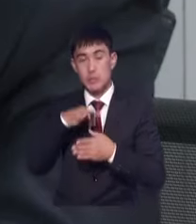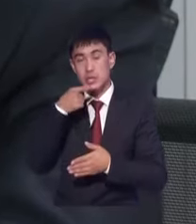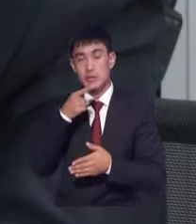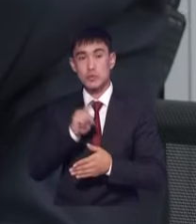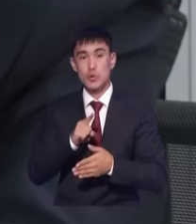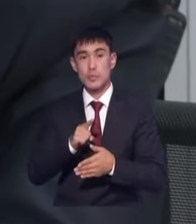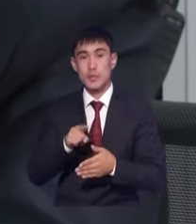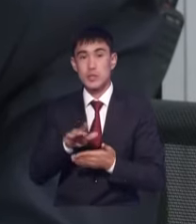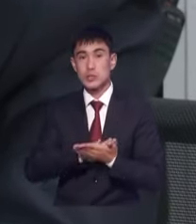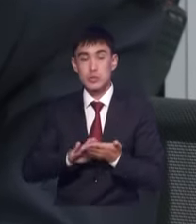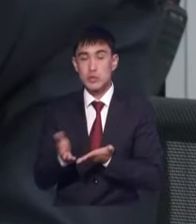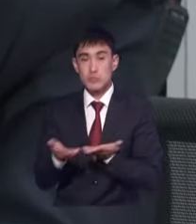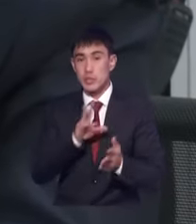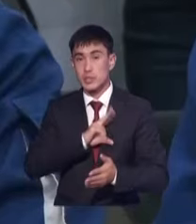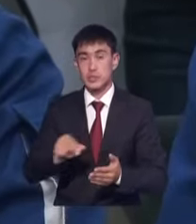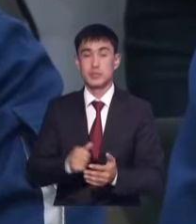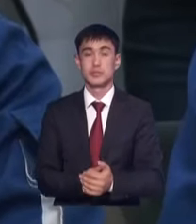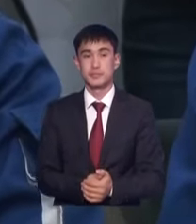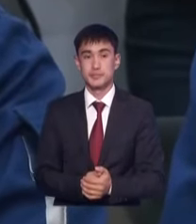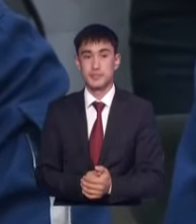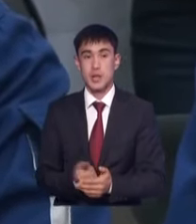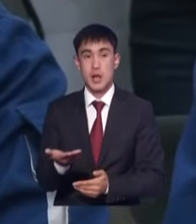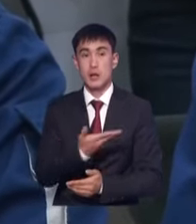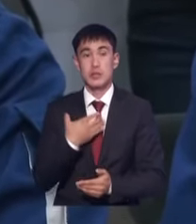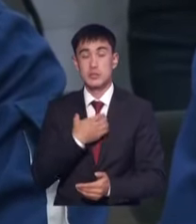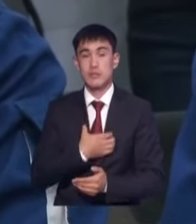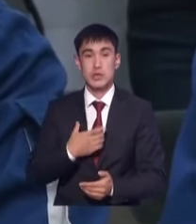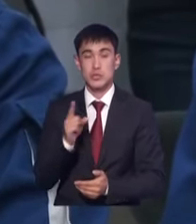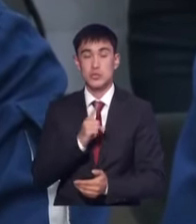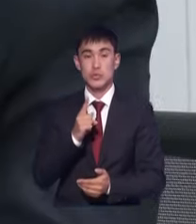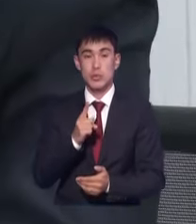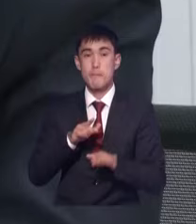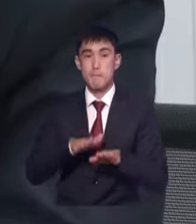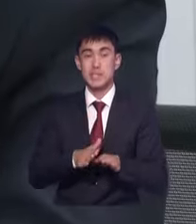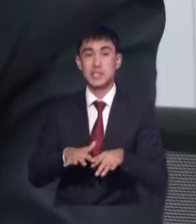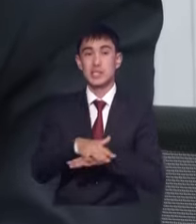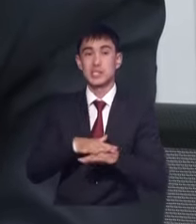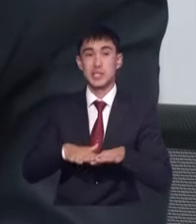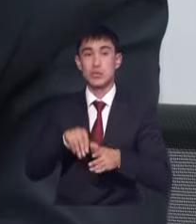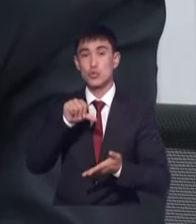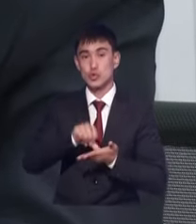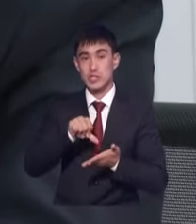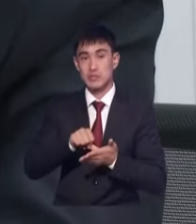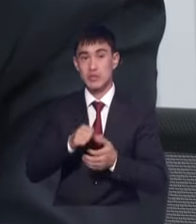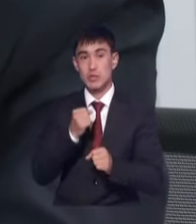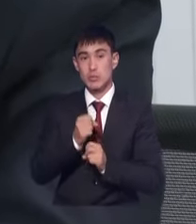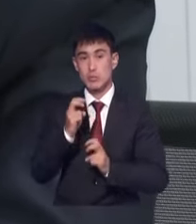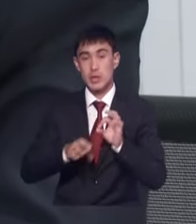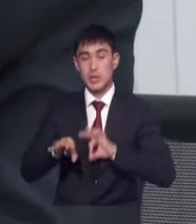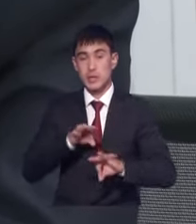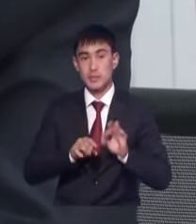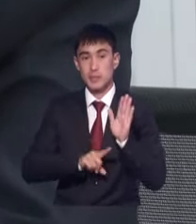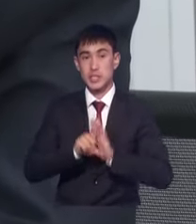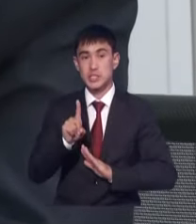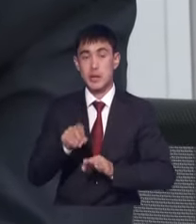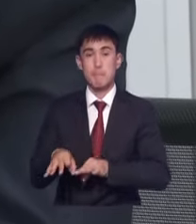что как бы никого еще не привлекали. Потому что для нас важно, чтобы местное население участвовало тоже в этом проекте, начиная